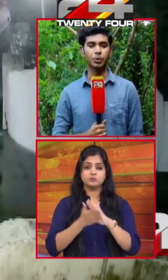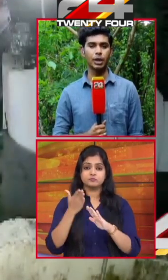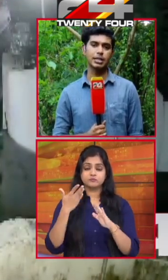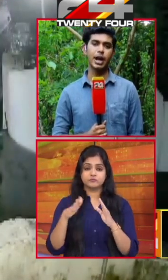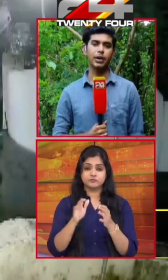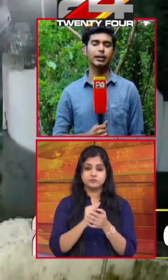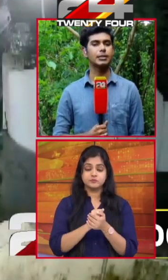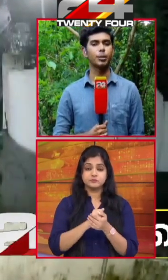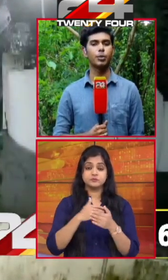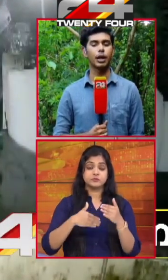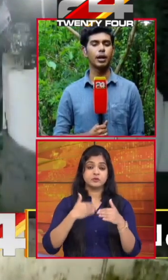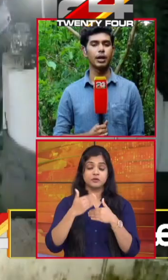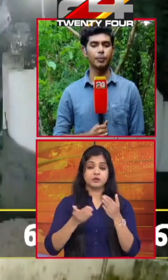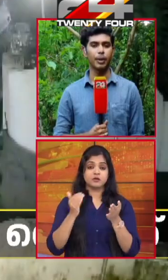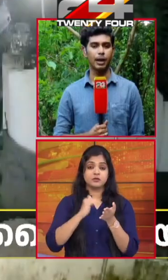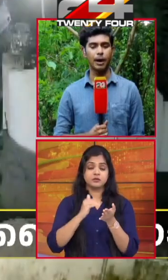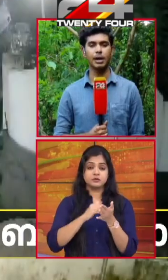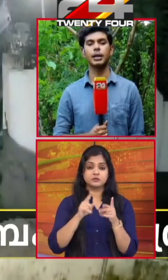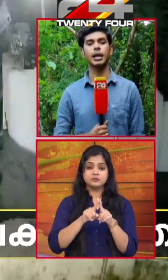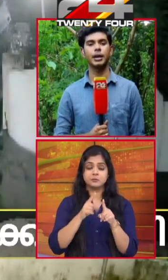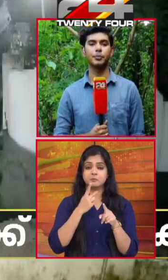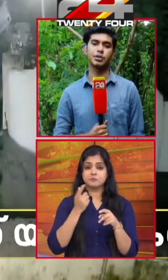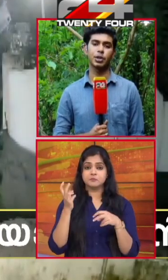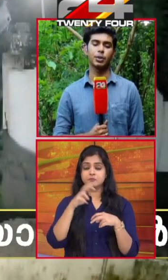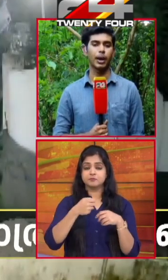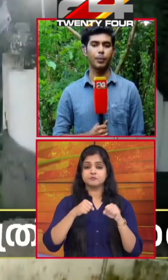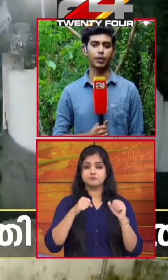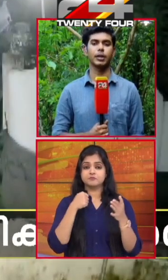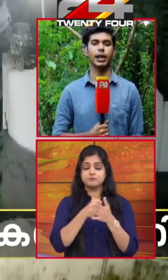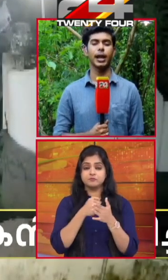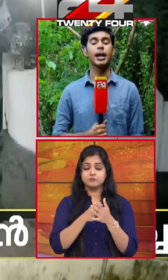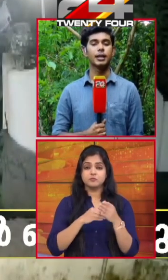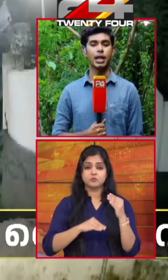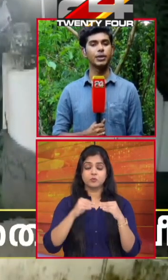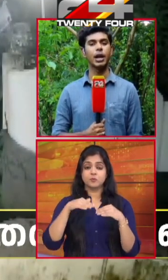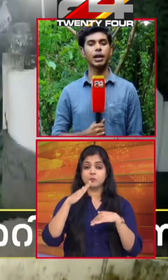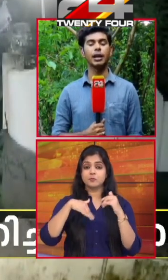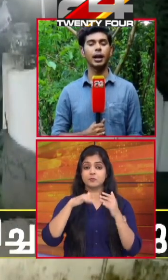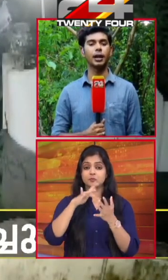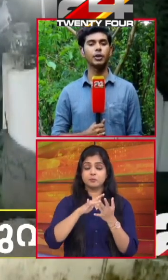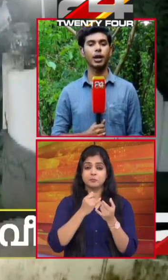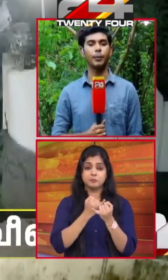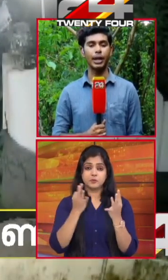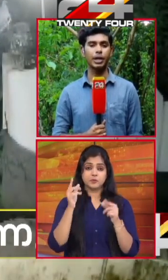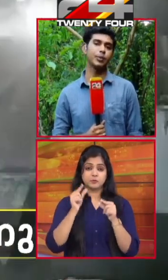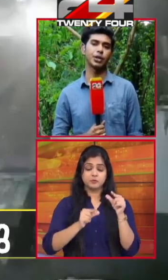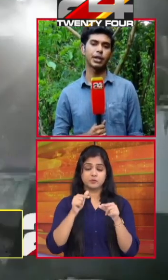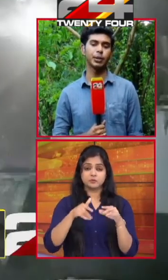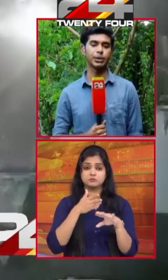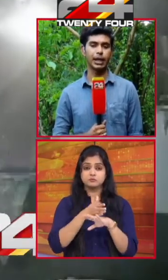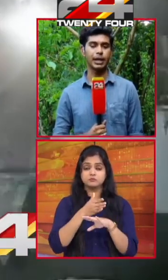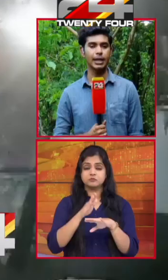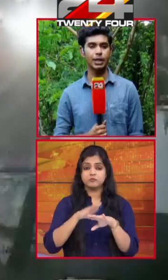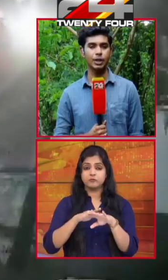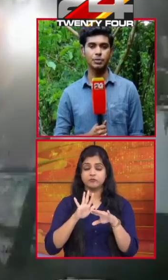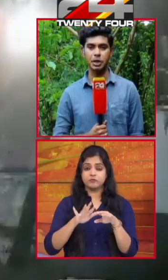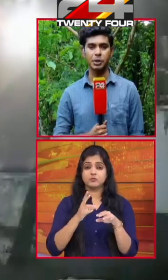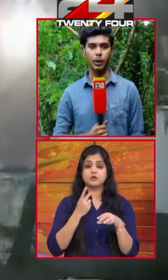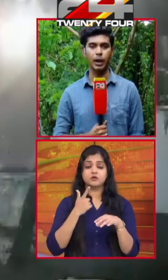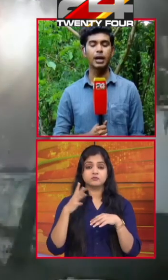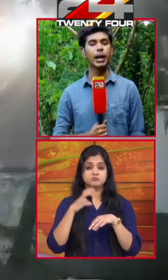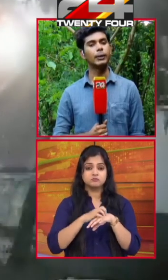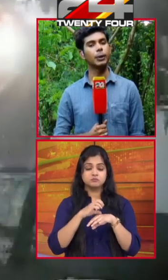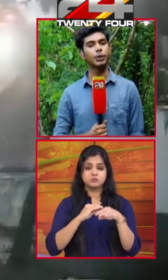ചെയ്തിട്ടുള്ളത്. എന്തായാലും തുടർച്ചയായുള്ള ഇത്തരം സംഭവങ്ങൾ പല ഭാഗങ്ങളിലായി റിപ്പോർട്ട് ചെയ്യുന്നു. മലപ്പുറത്ത് തന്നെ നിരവധി ആളുകൾക്കാണ് ഇതിനോടകം പരിക്ക് പറ്റുകയും അതുപോലെ തന്നെ